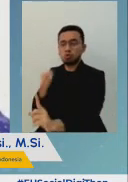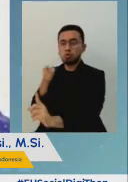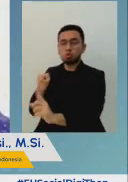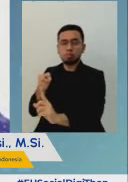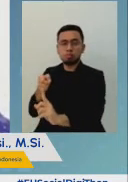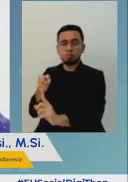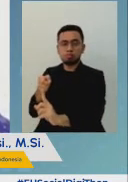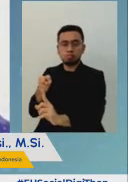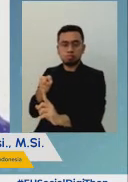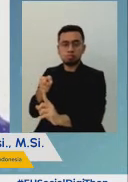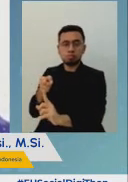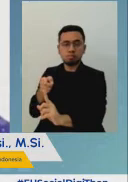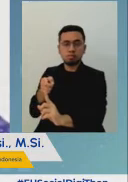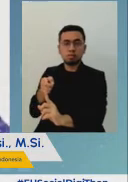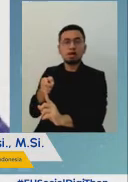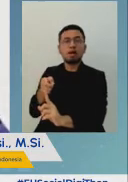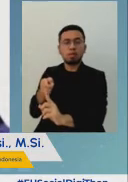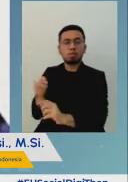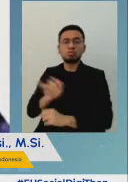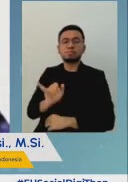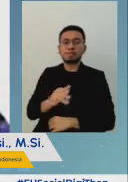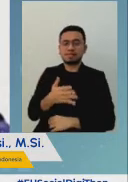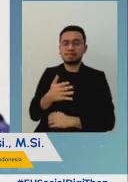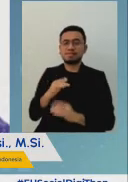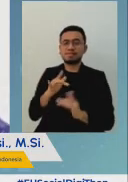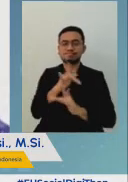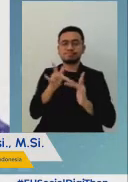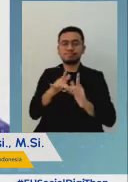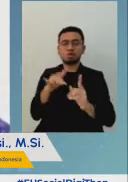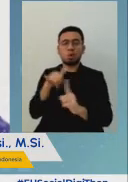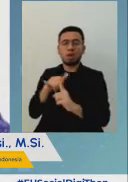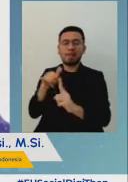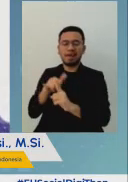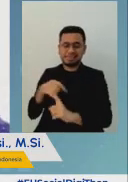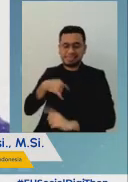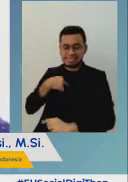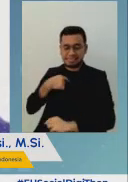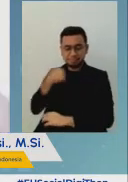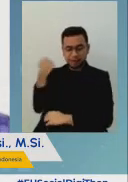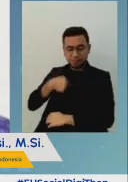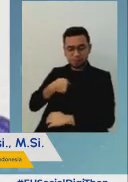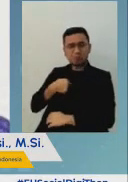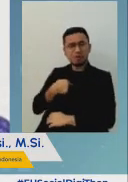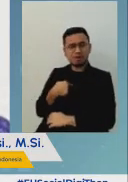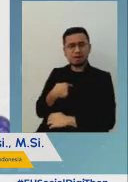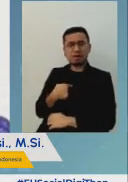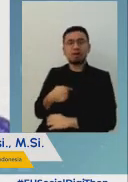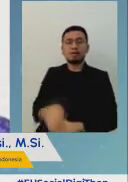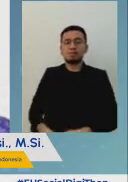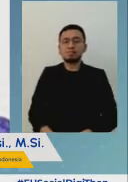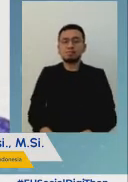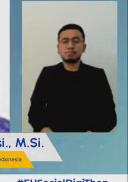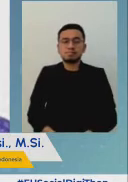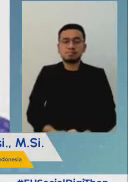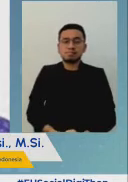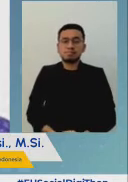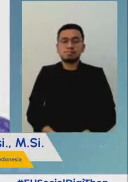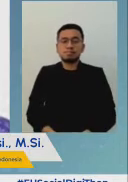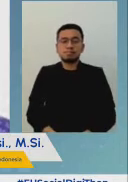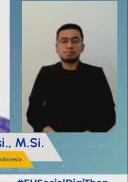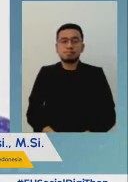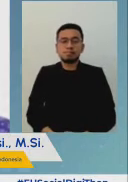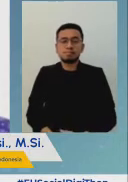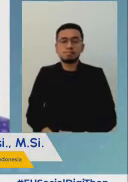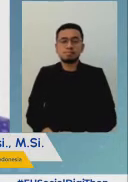juga dianggap sebagai cyberbullying kepada anak tersebut. Sehingga justru kita nih yang